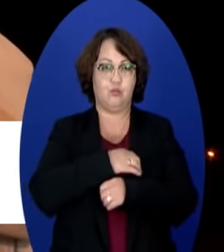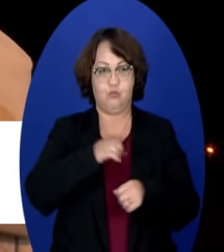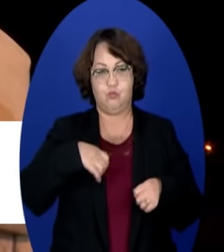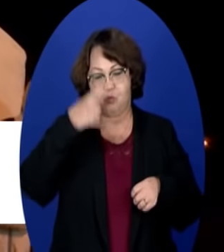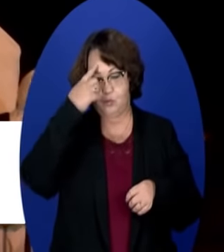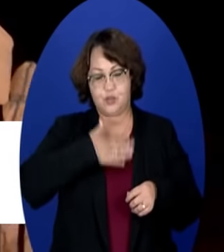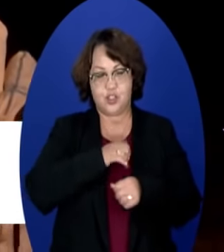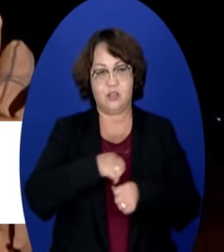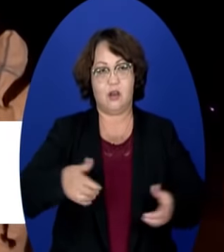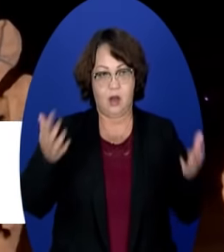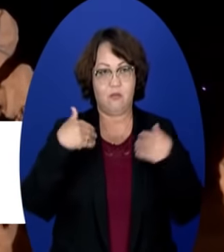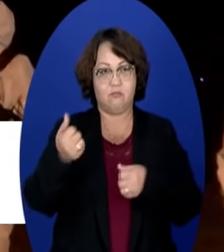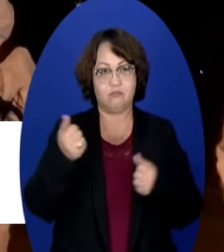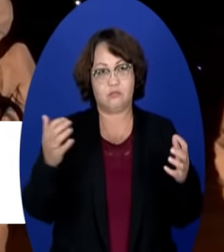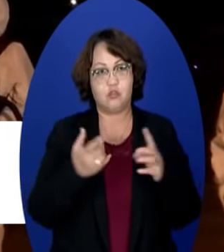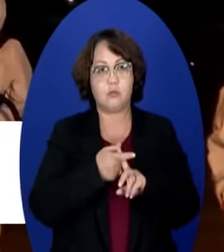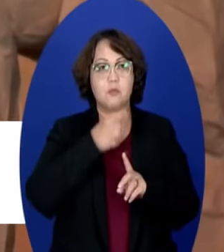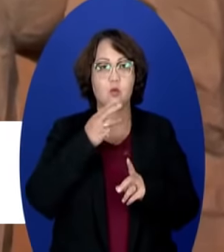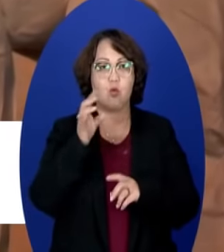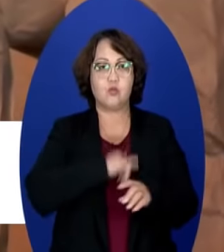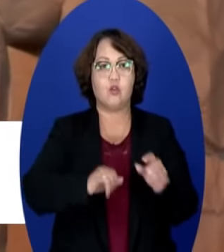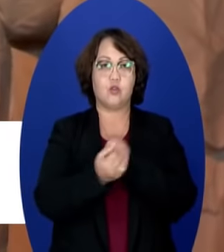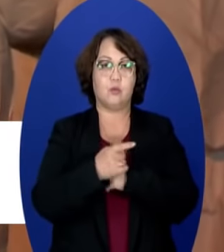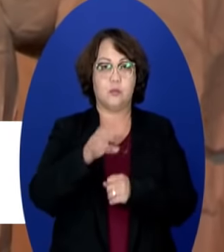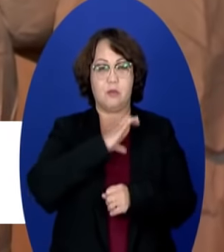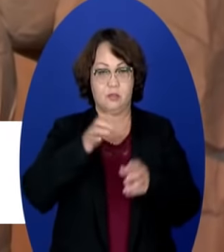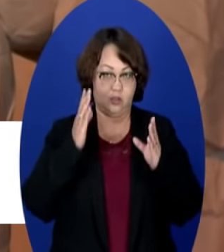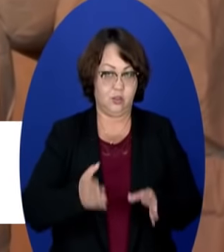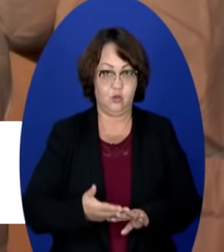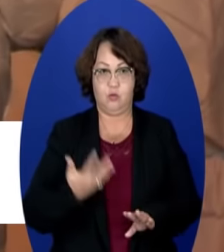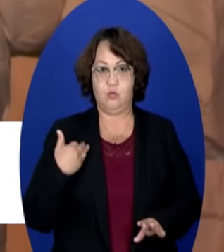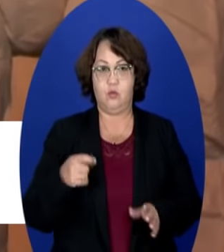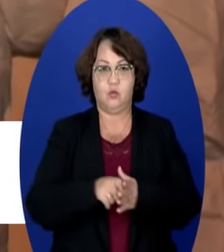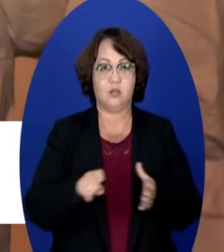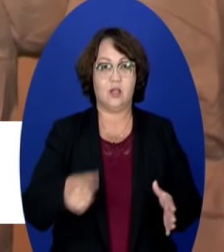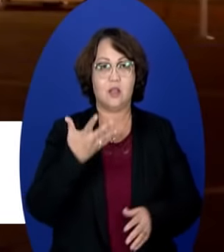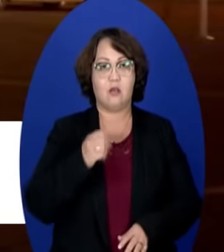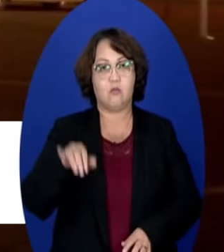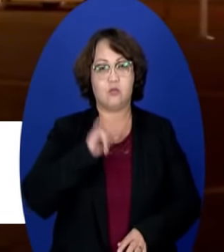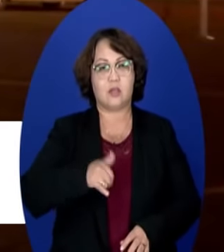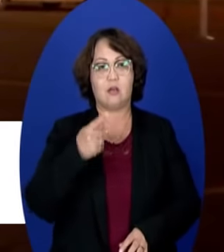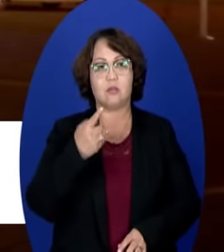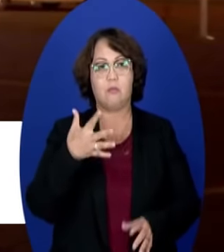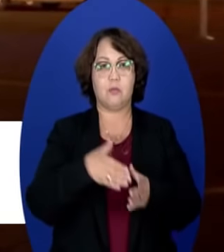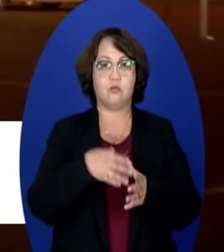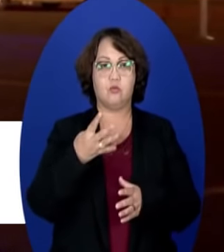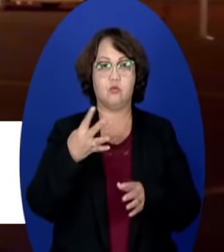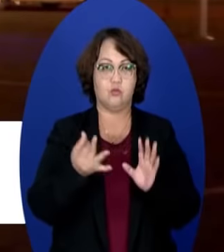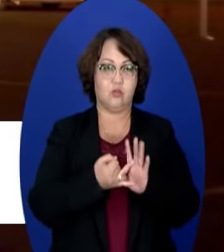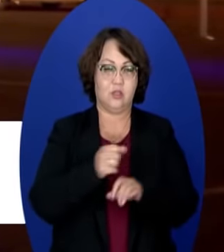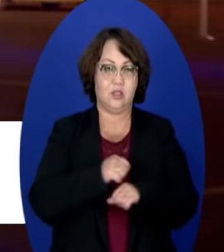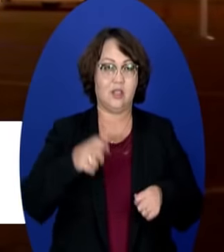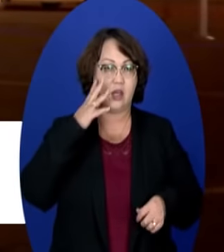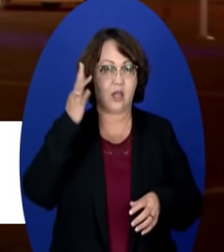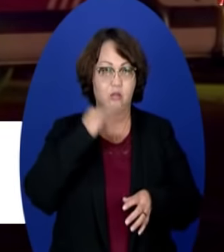мэдээл хийлээ. Улсын онцгой комиссаас гаргасан шийдвэрийн дагуу өнгөрсөн хугацаанд нийтдээ 50 улсаас 15,447 иргэнээ гадны